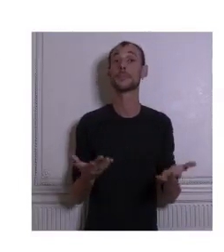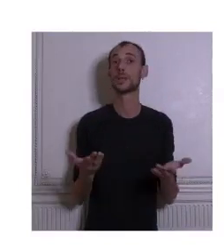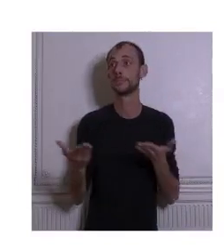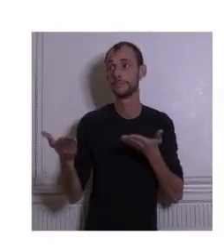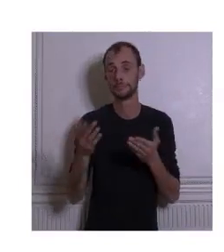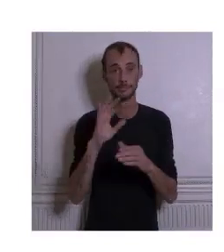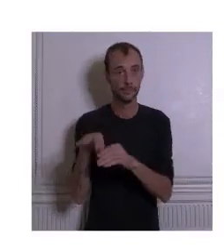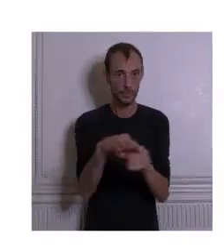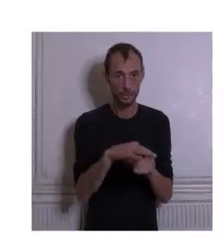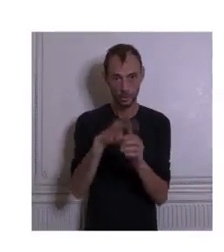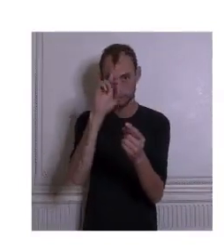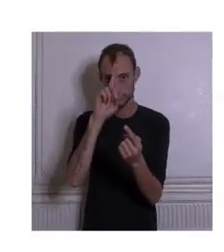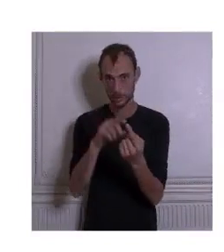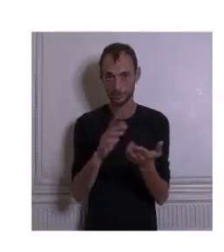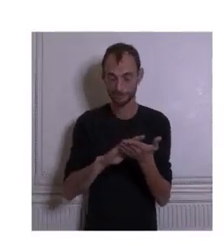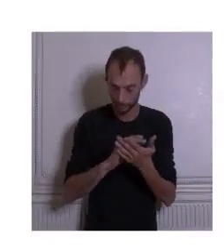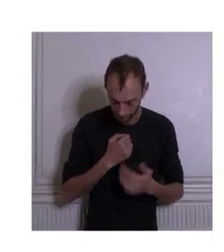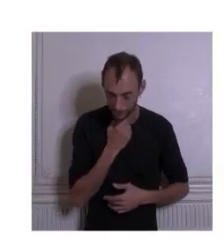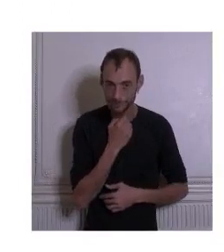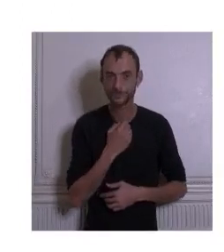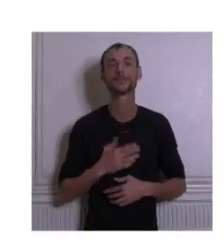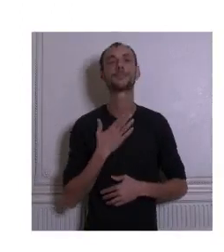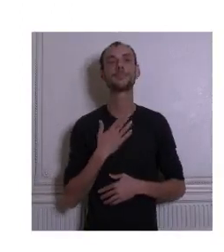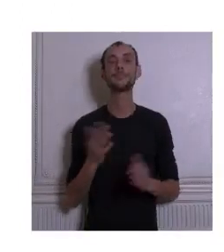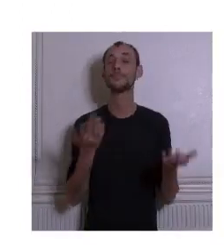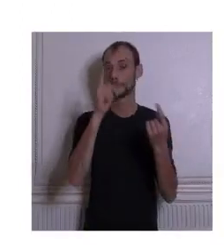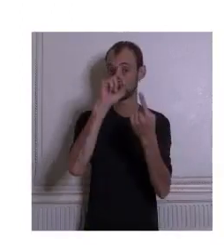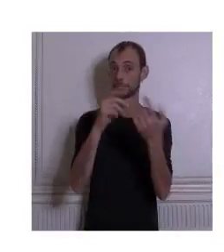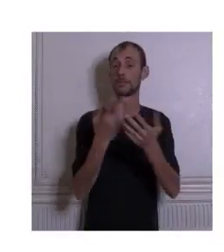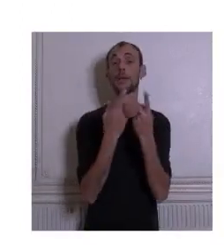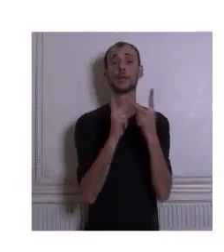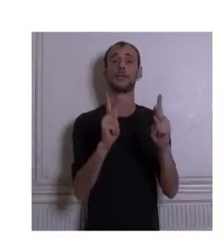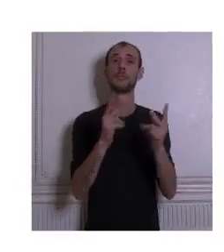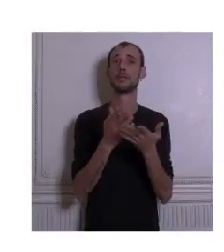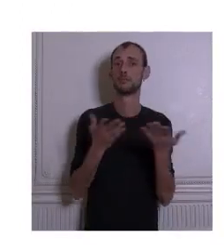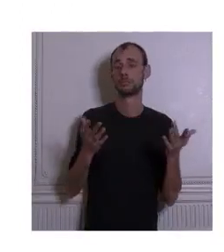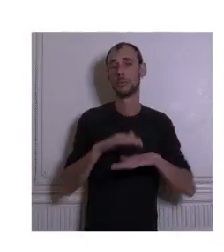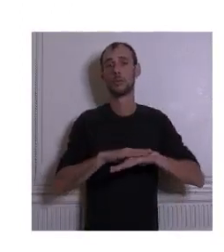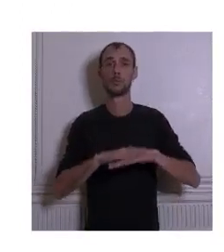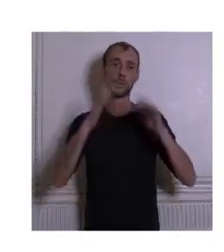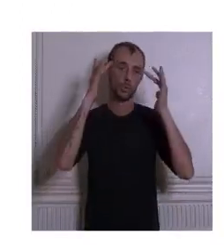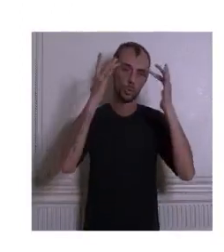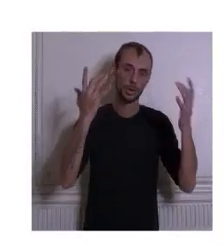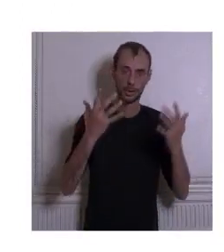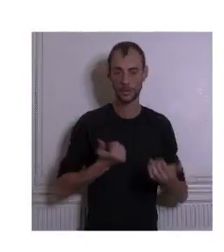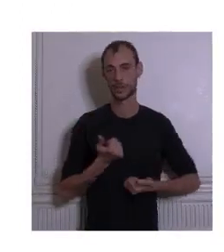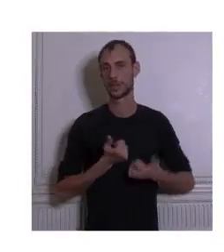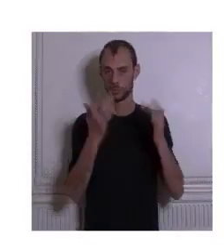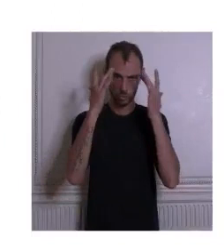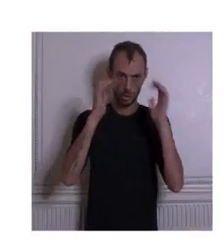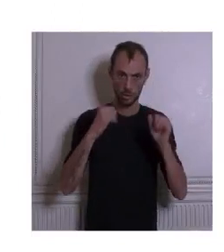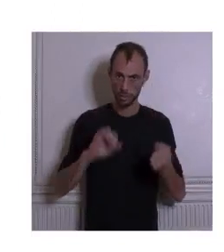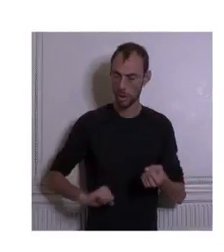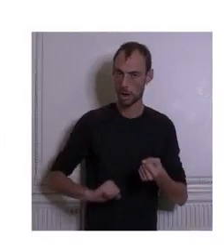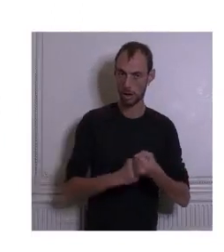pompes funèbres. Comme il est indiqué, voici ce que je vous propose de ne plus passer donc en valeur active et donc